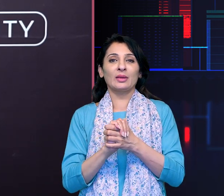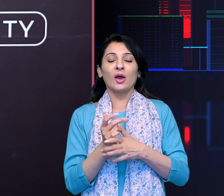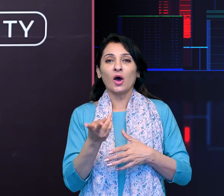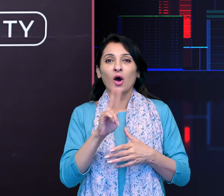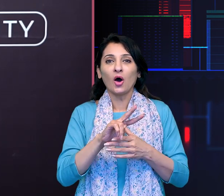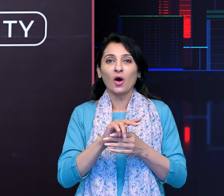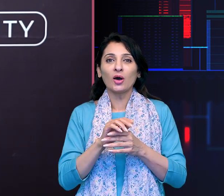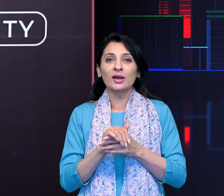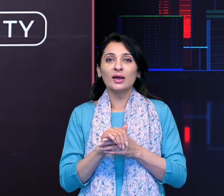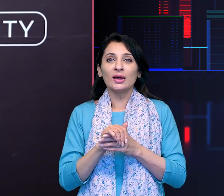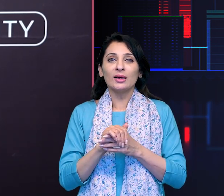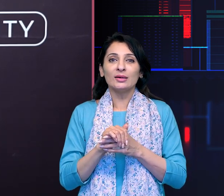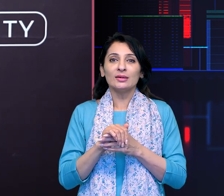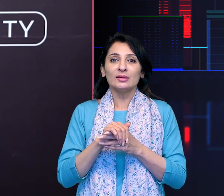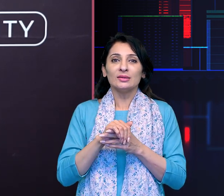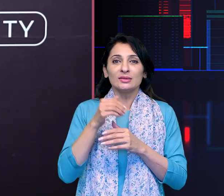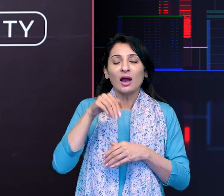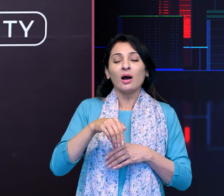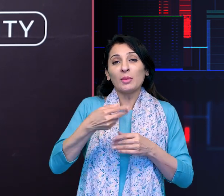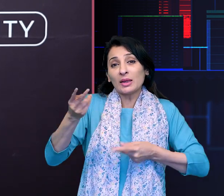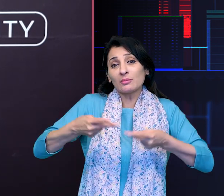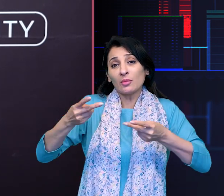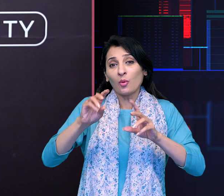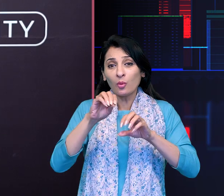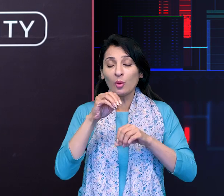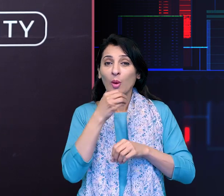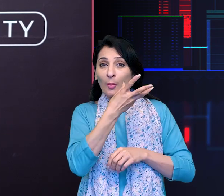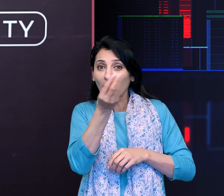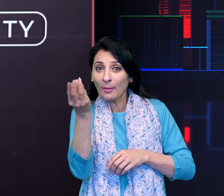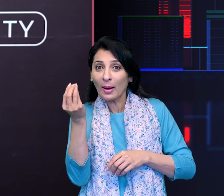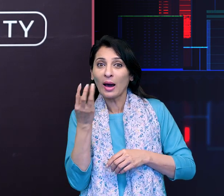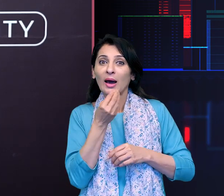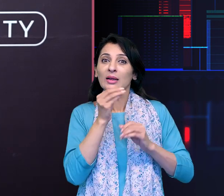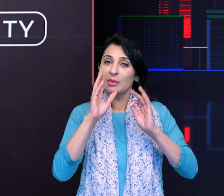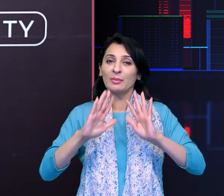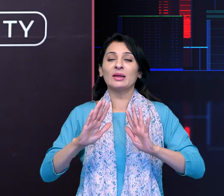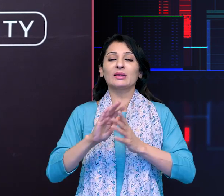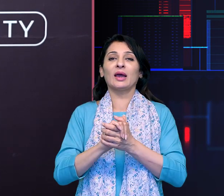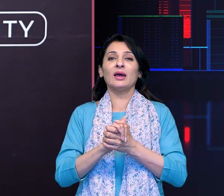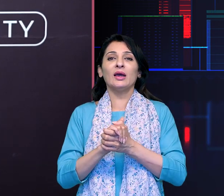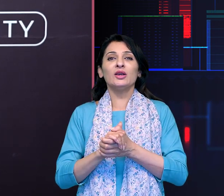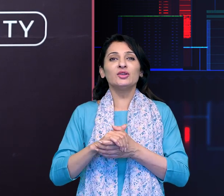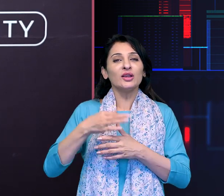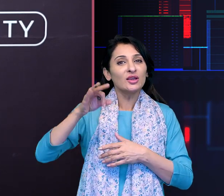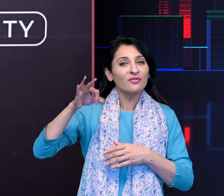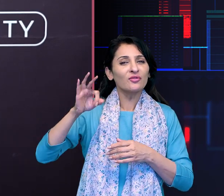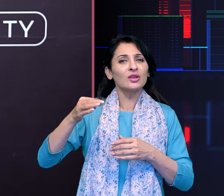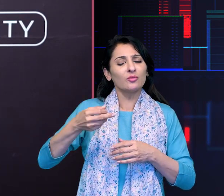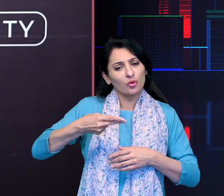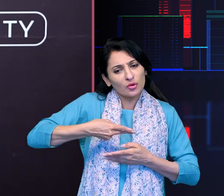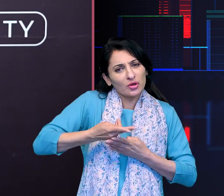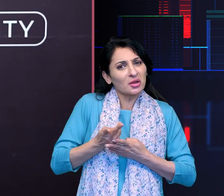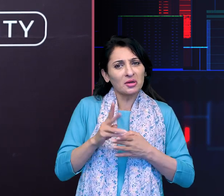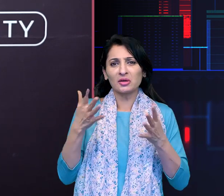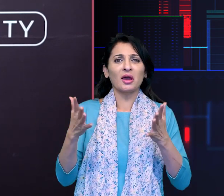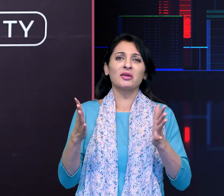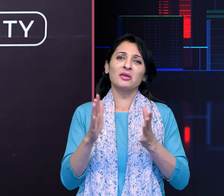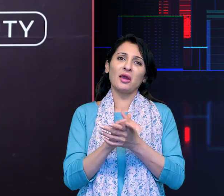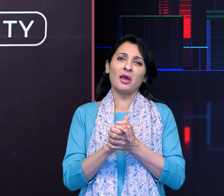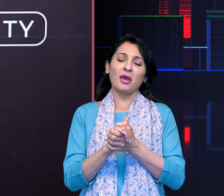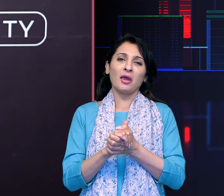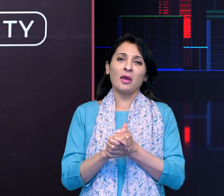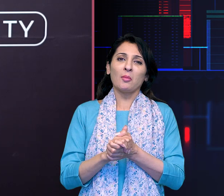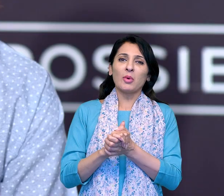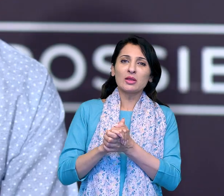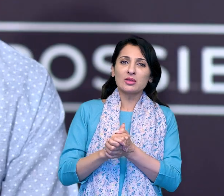ग्रेटर एक बार पाक बन चुका है यानी ये एक फ्री स्टेपिन अपना पेट कोई टिकट है सीना को ऐसी पार्किंग है आप स्टापन होते हैं और उसमें आप